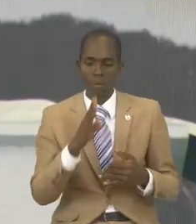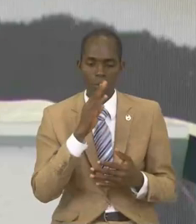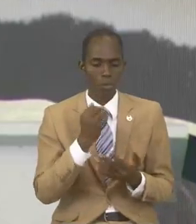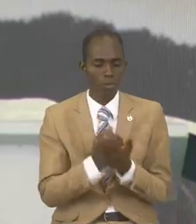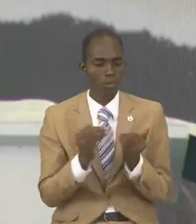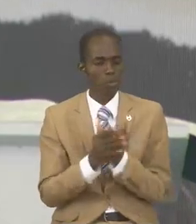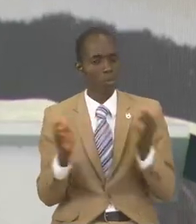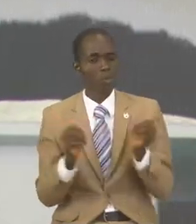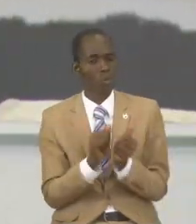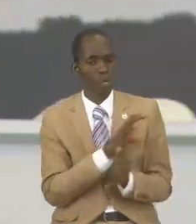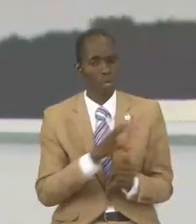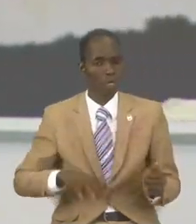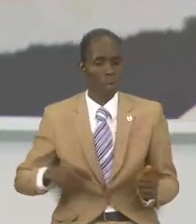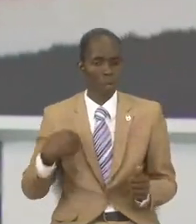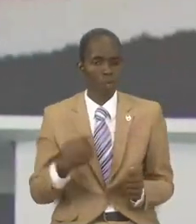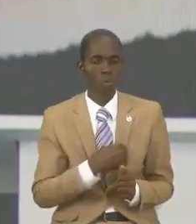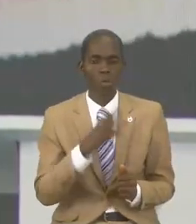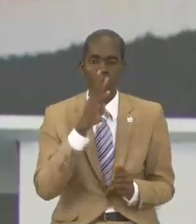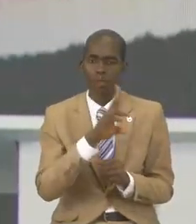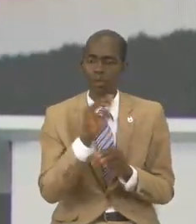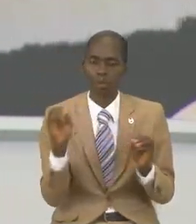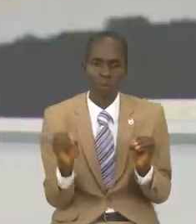nous ne sommes plus ignorants,